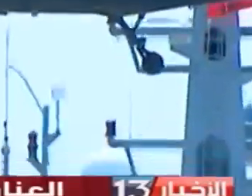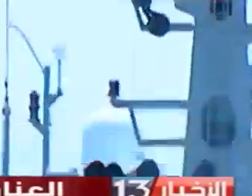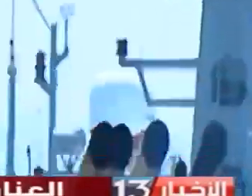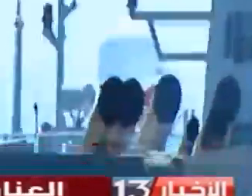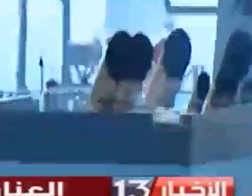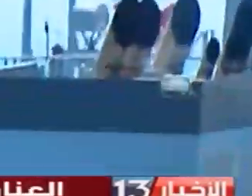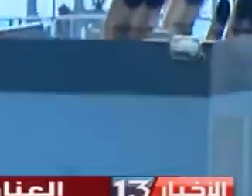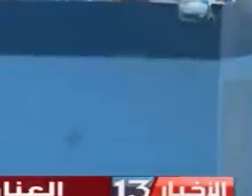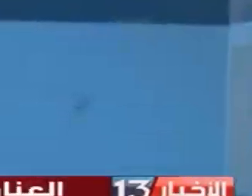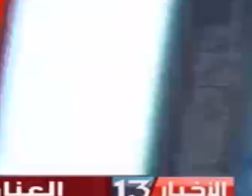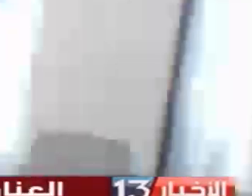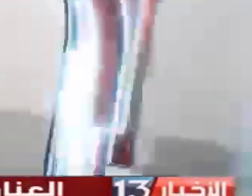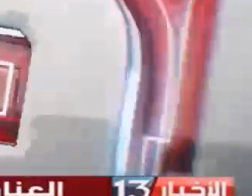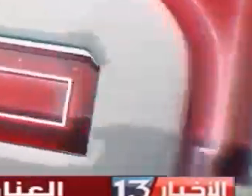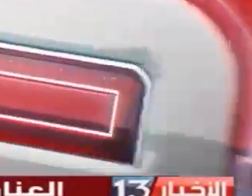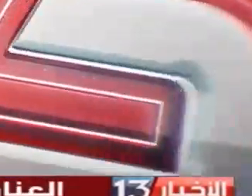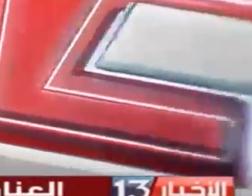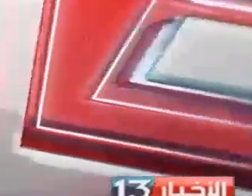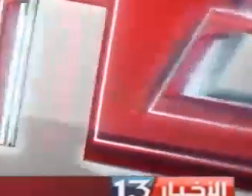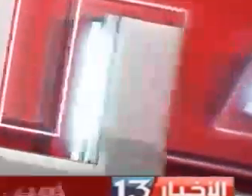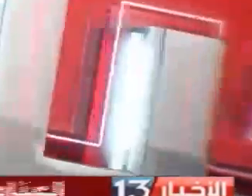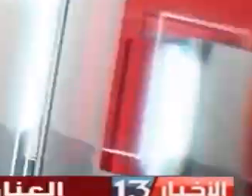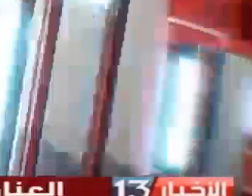المؤسسة العسكرية.